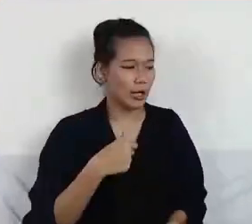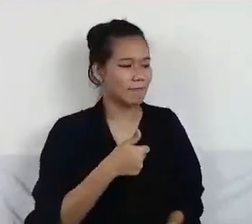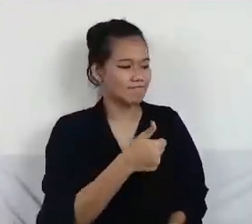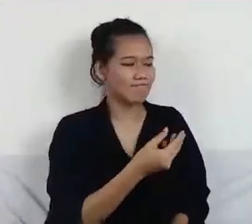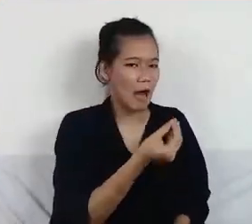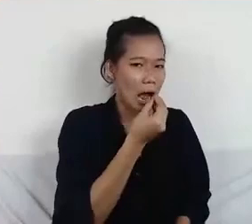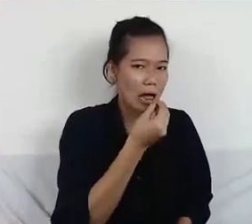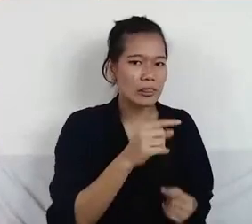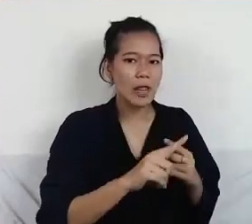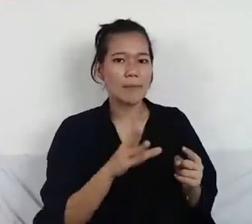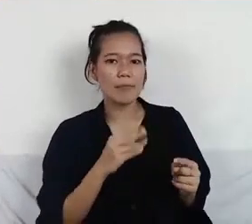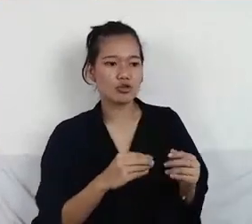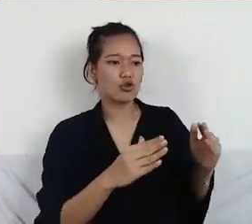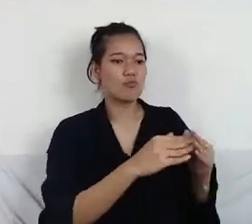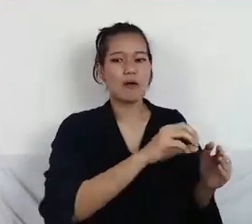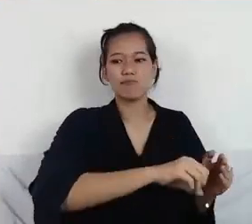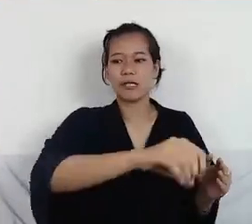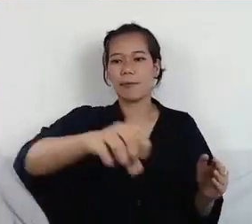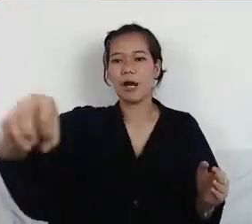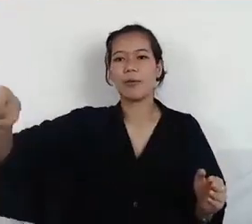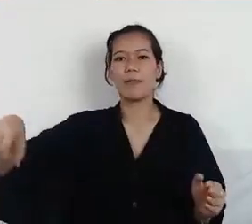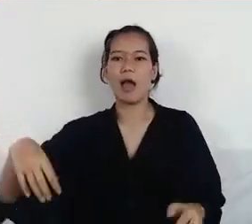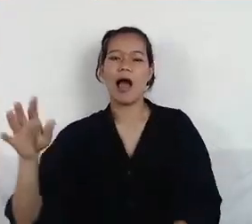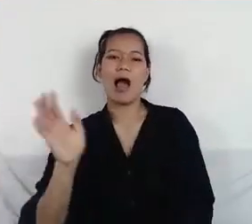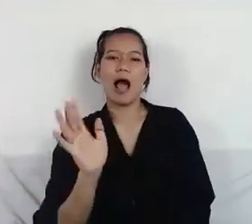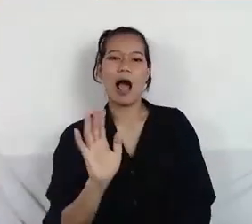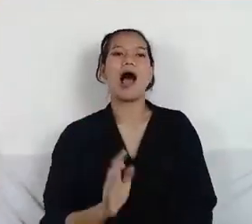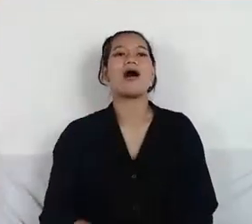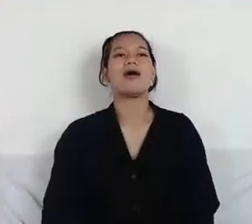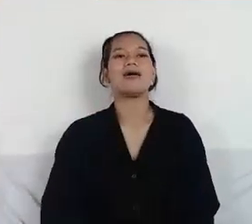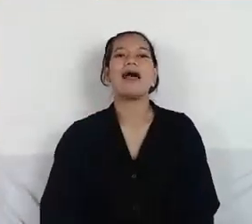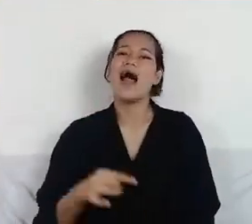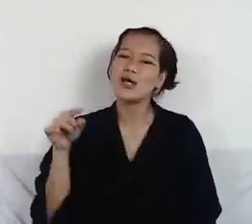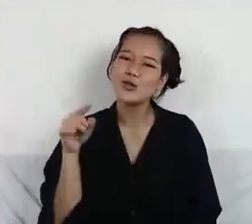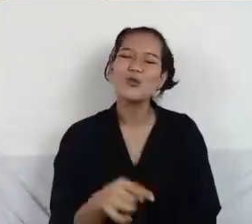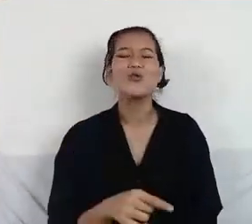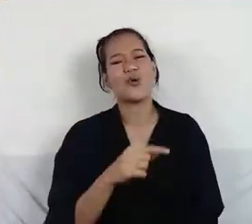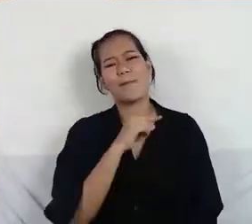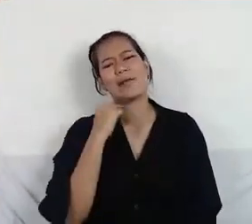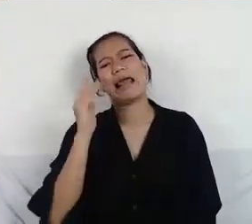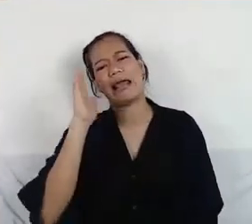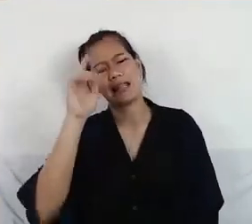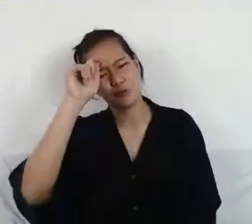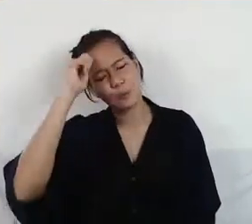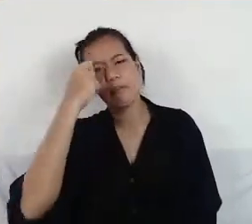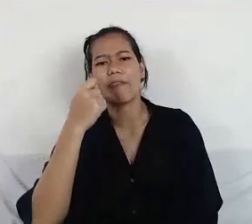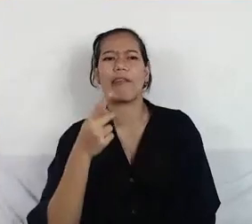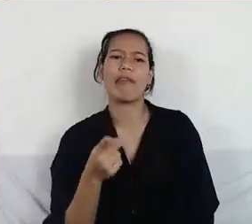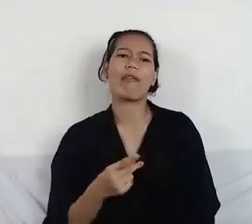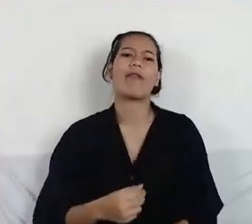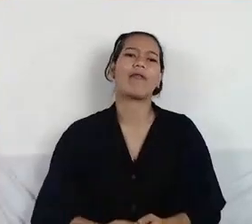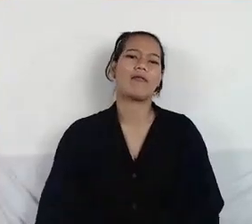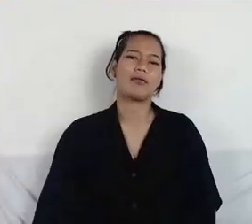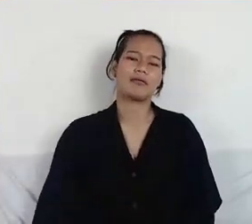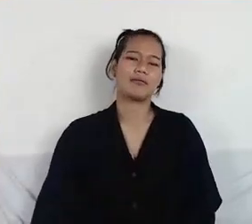berpindah-pindah rumah, begitu kan? Nah, itu yang bikin susah pendeta, saudaraku.